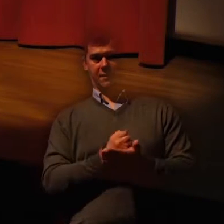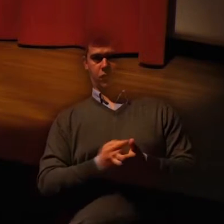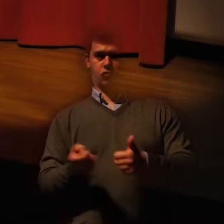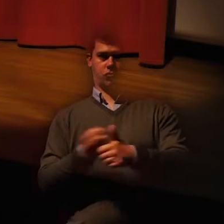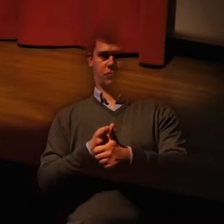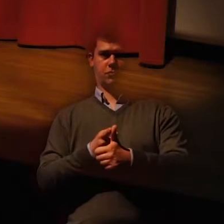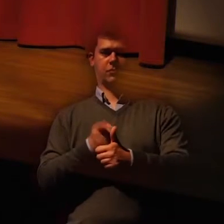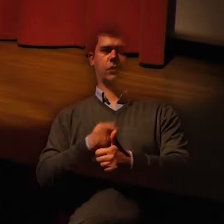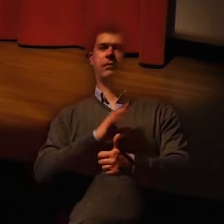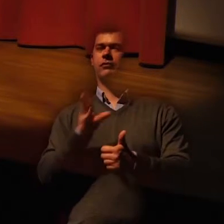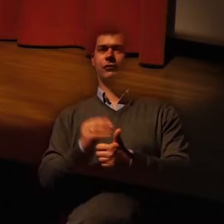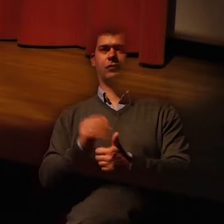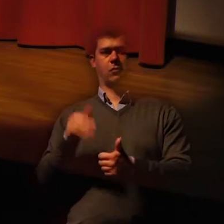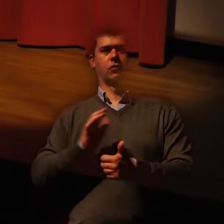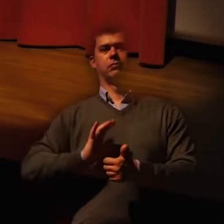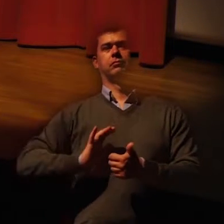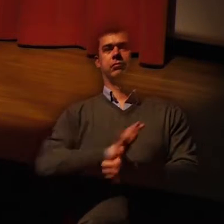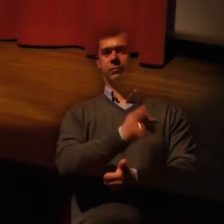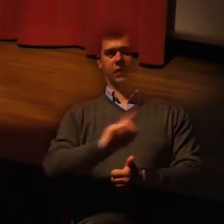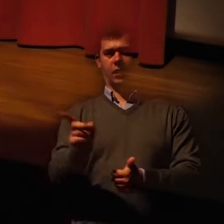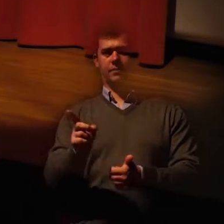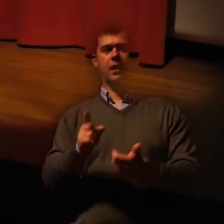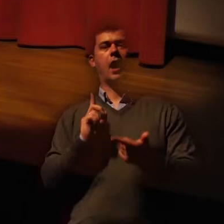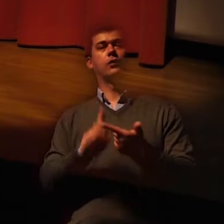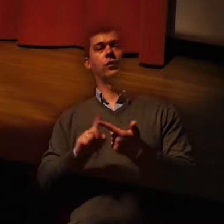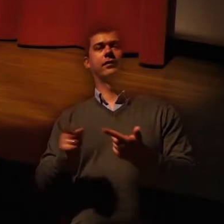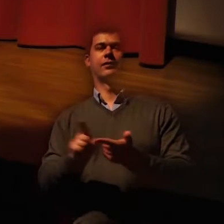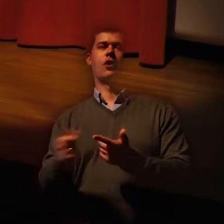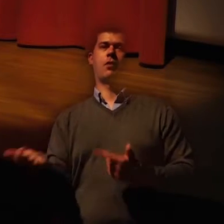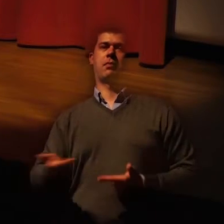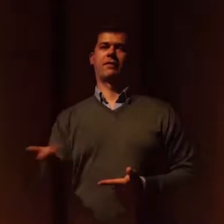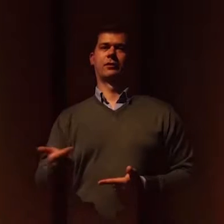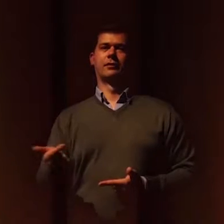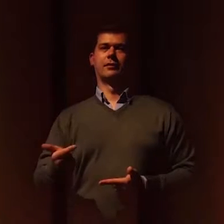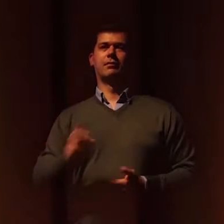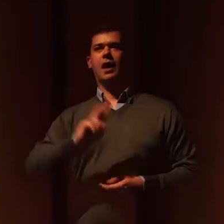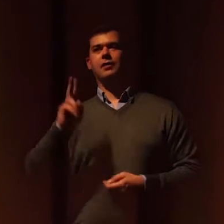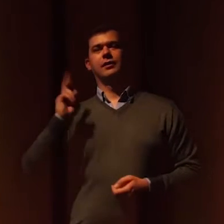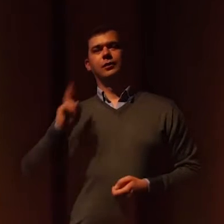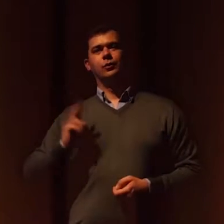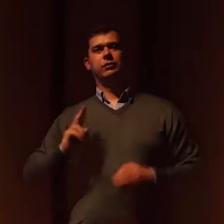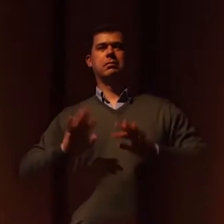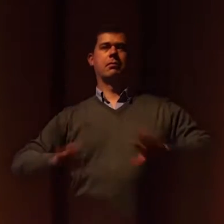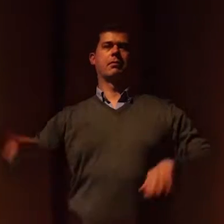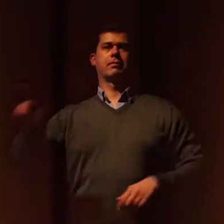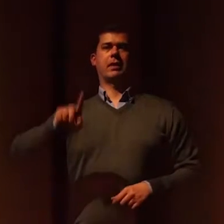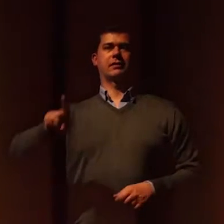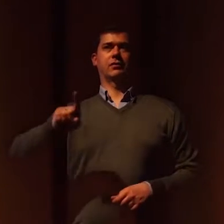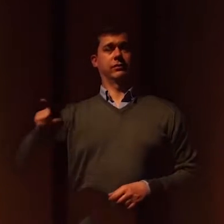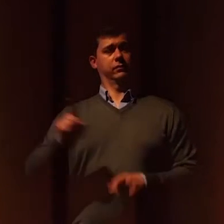wszelkich do tego żeby nie były dyskryminowane jak i obowiązek instytucji publicznych zwłaszcza